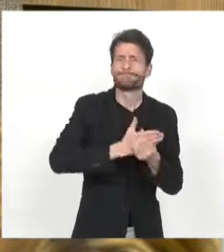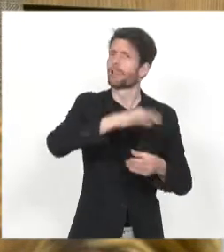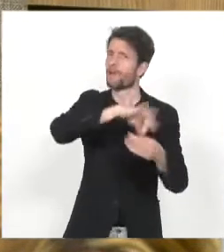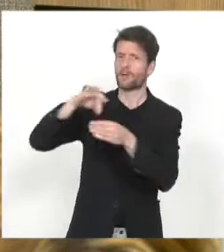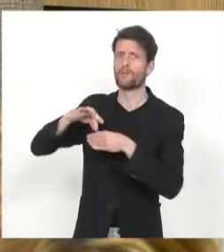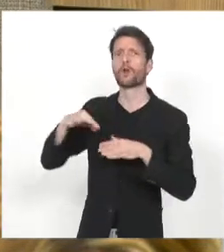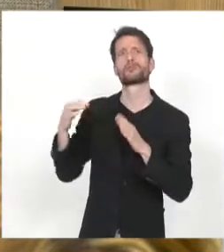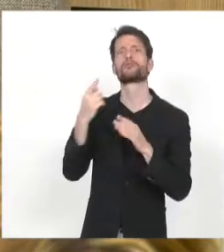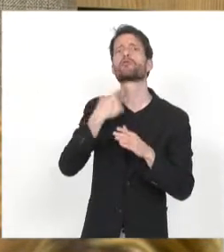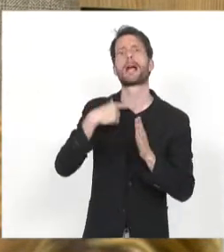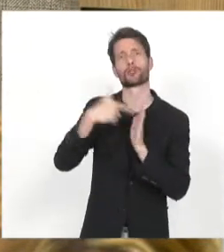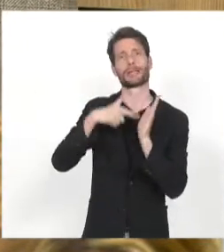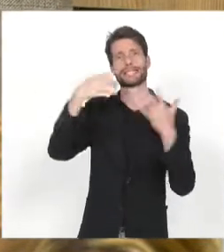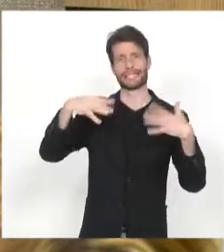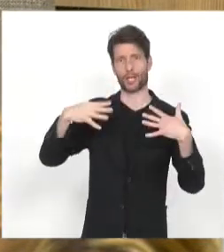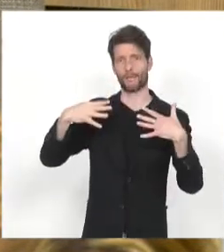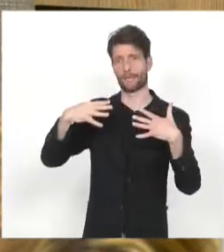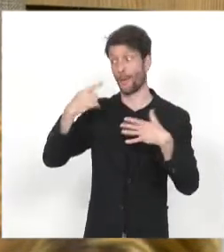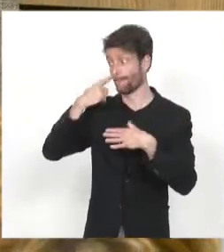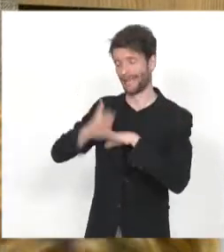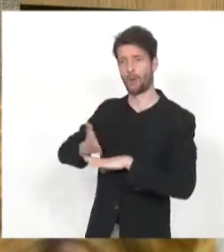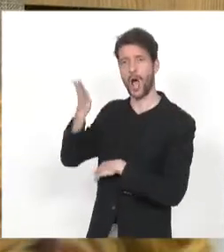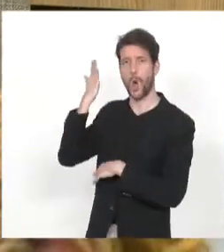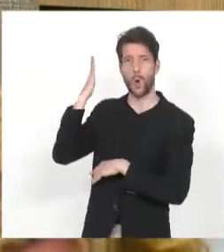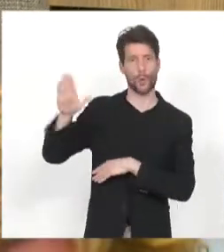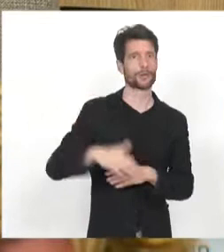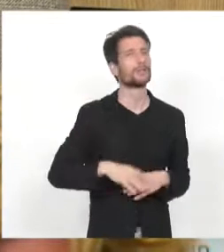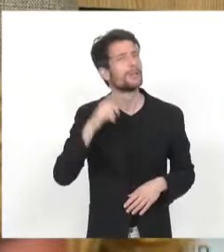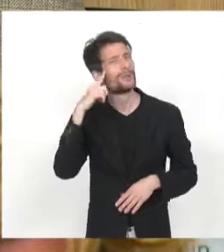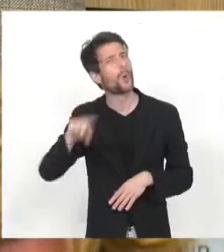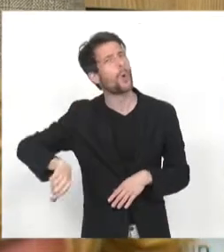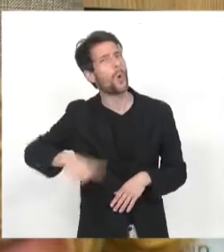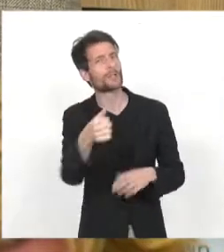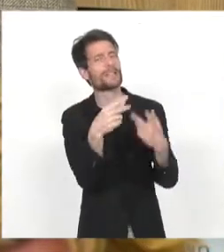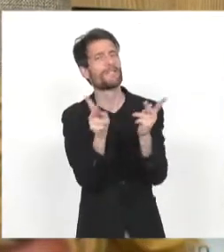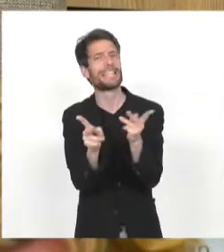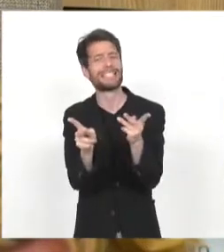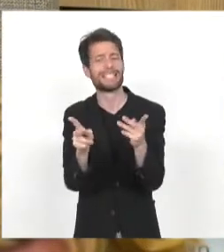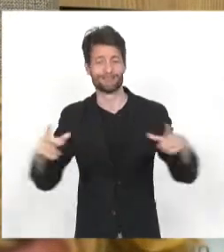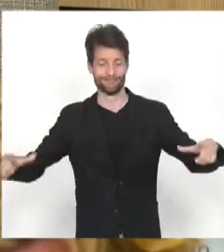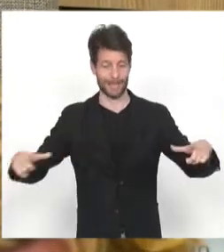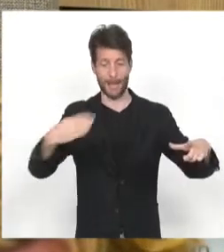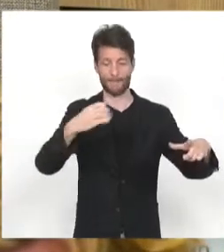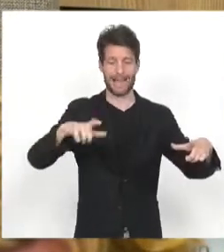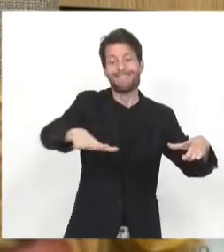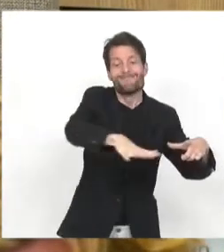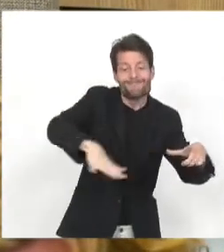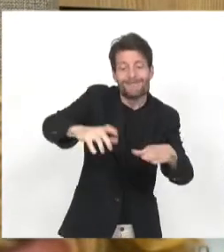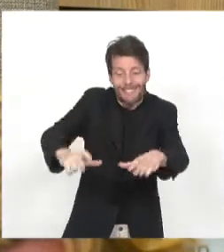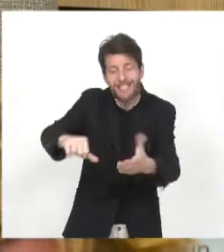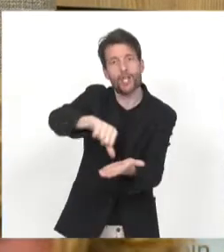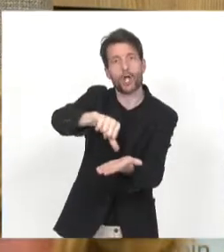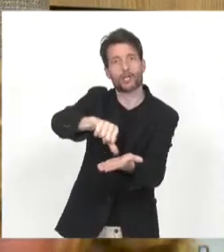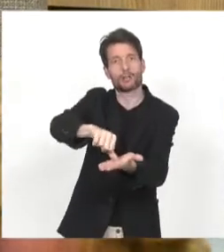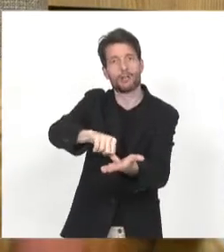2019 prévoyait un autre scénario. Scénario qui concernait 11 communes, celles du cœur urbain de notre métropole, les mieux desservies en transport en